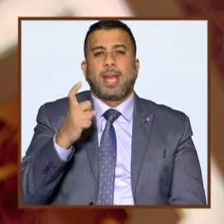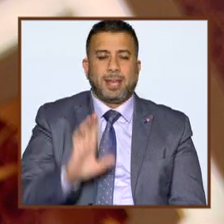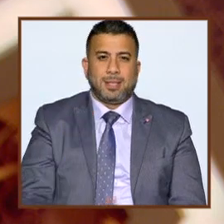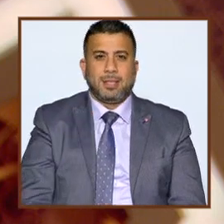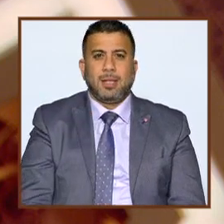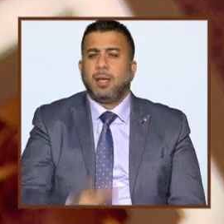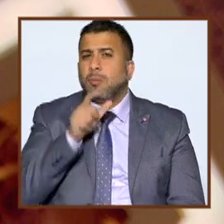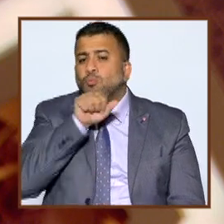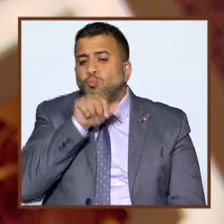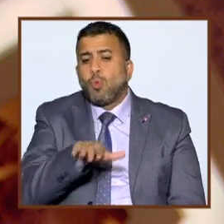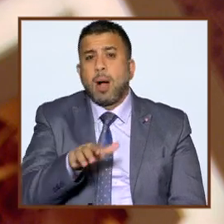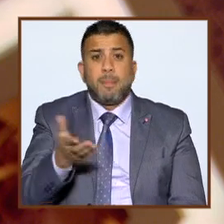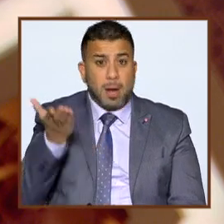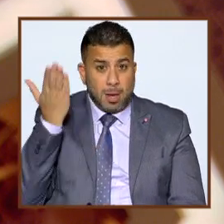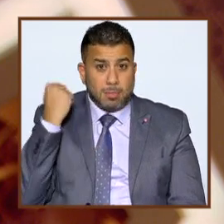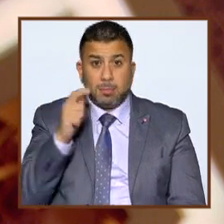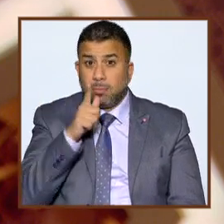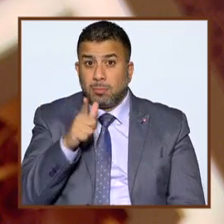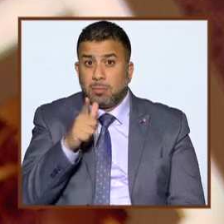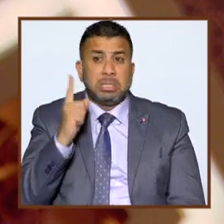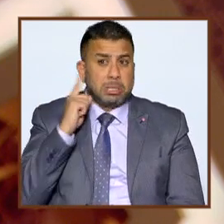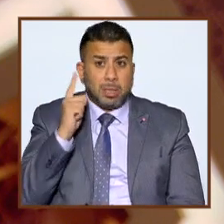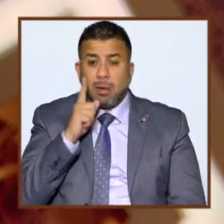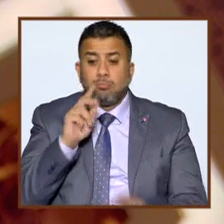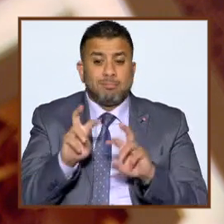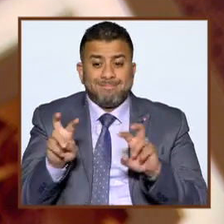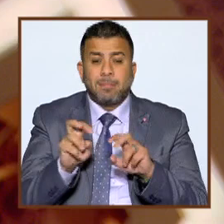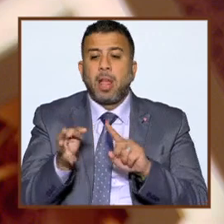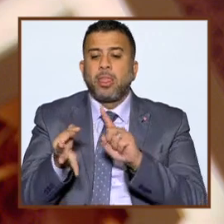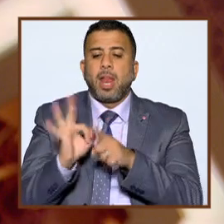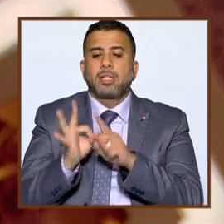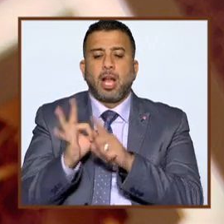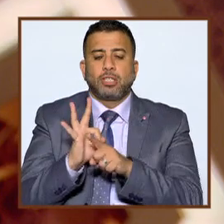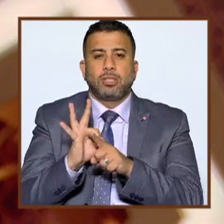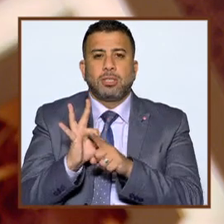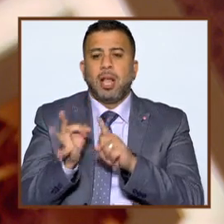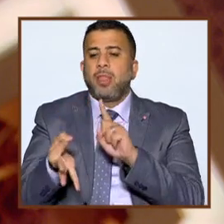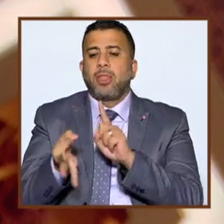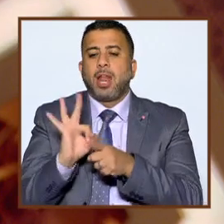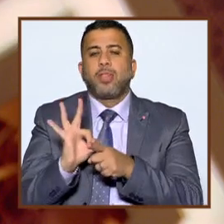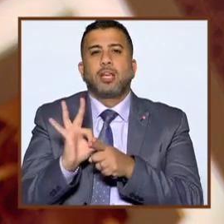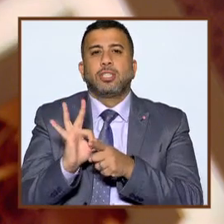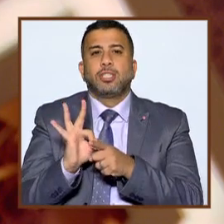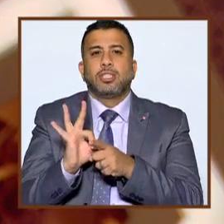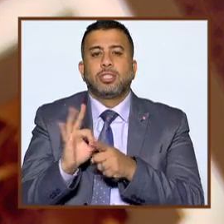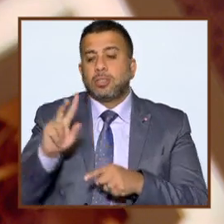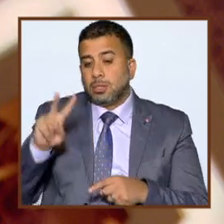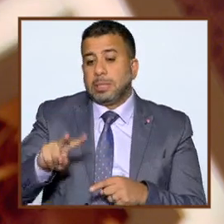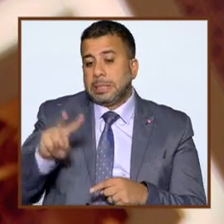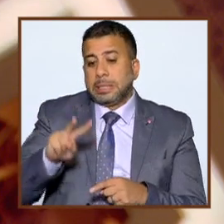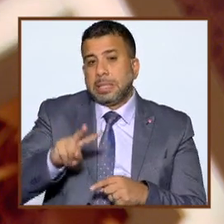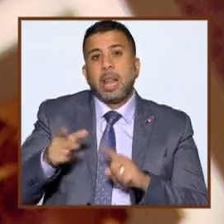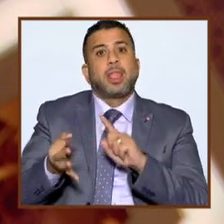وسلم أنه صلى 13 ركعة بهذه الطريقة، لكن 13 ركعة. وورد عنه صلى